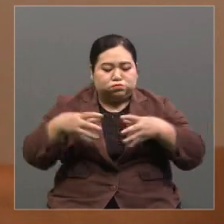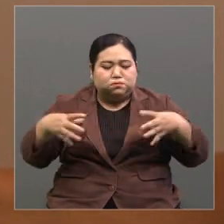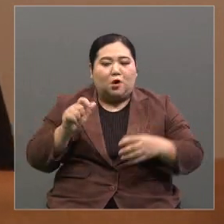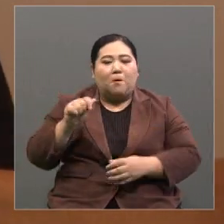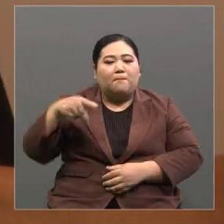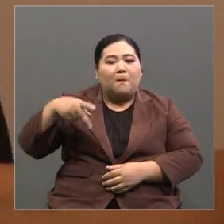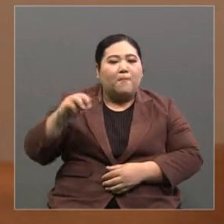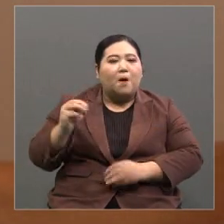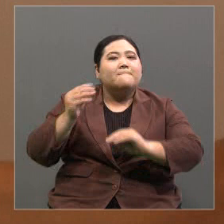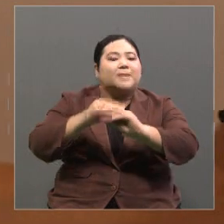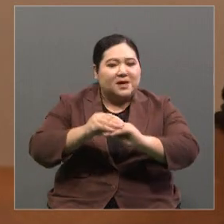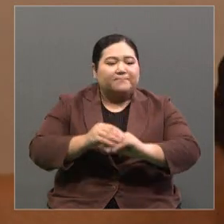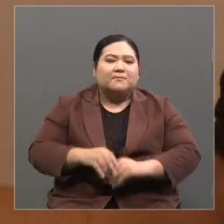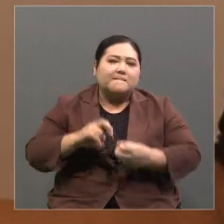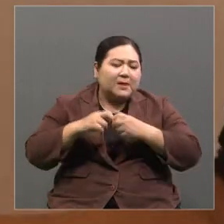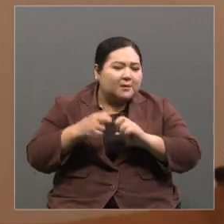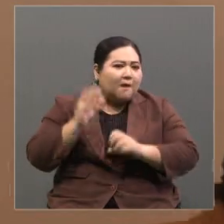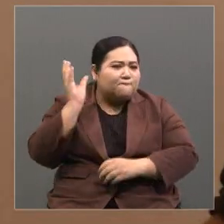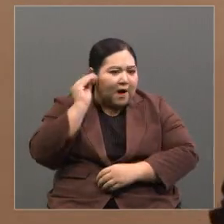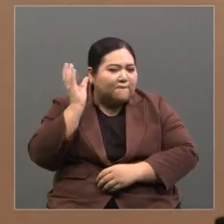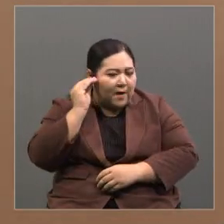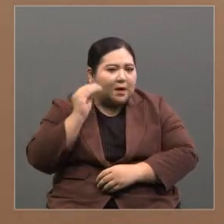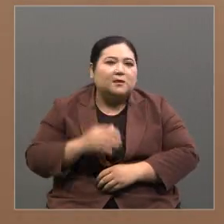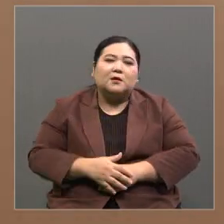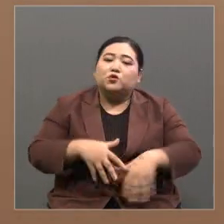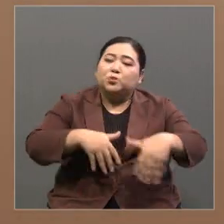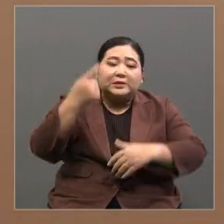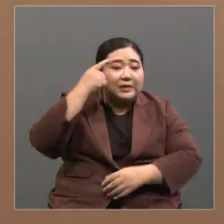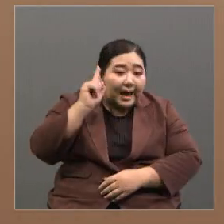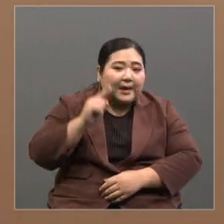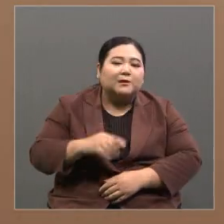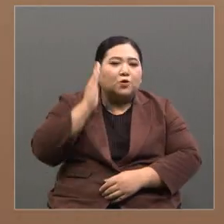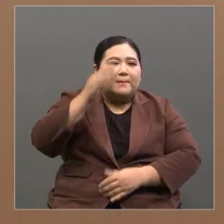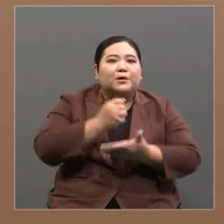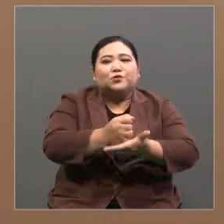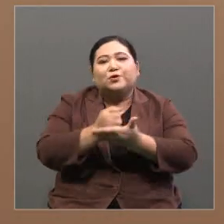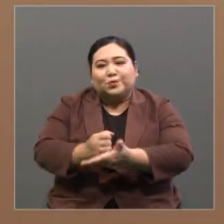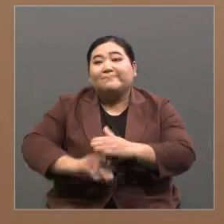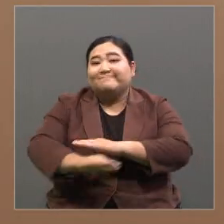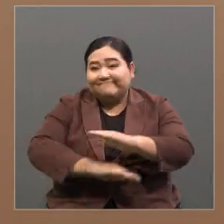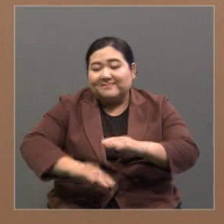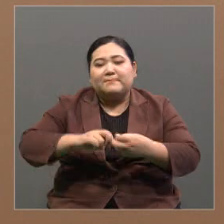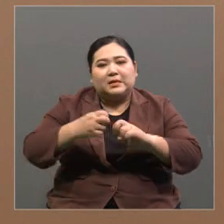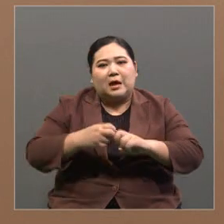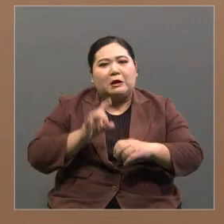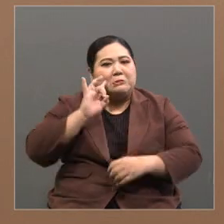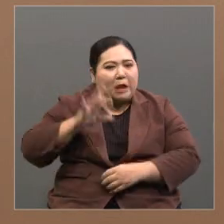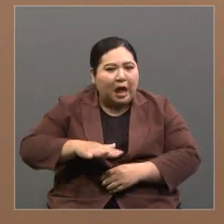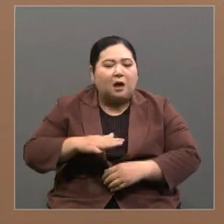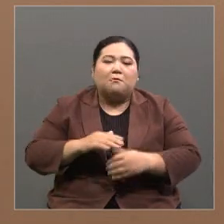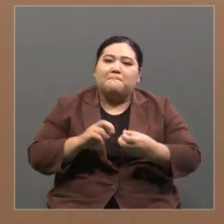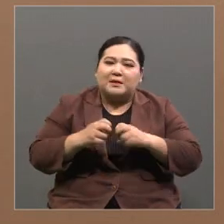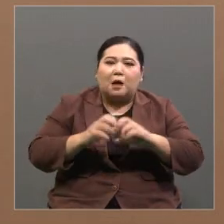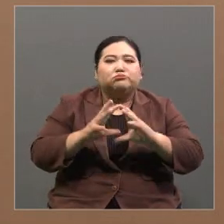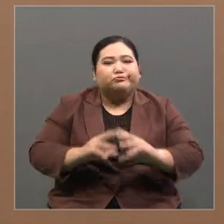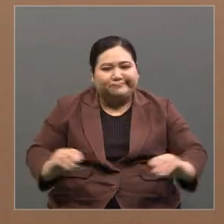เข้าไปทำงานกับชุมชนรับฟังปัญหาของคนในชุมชนและให้การช่วยเหลือในเบื้องต้นเพื่อให้ลดปัญหาความรุนแรงและหมด